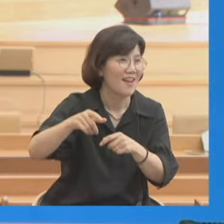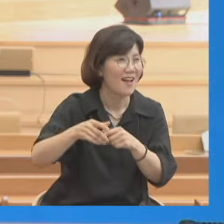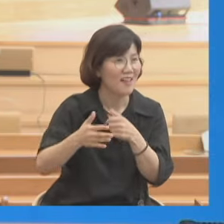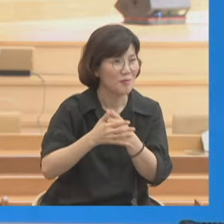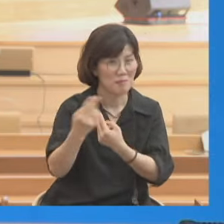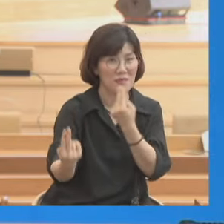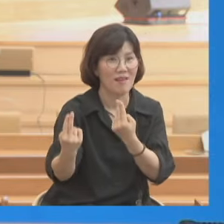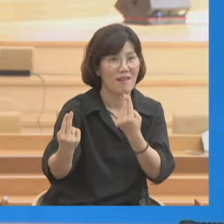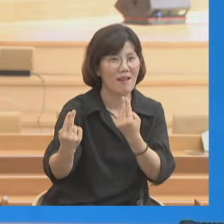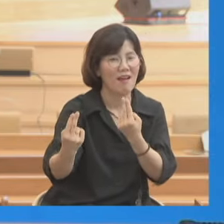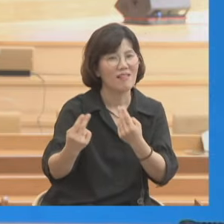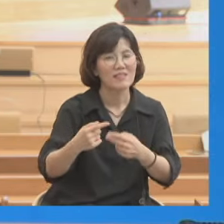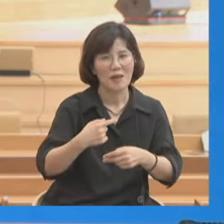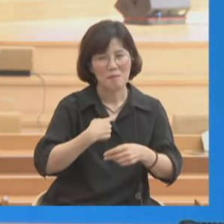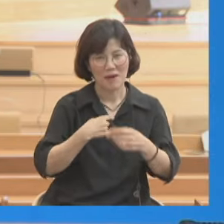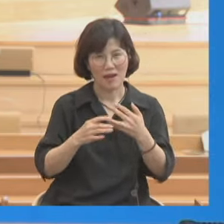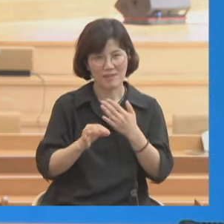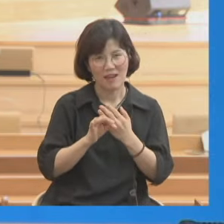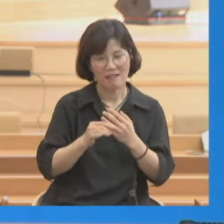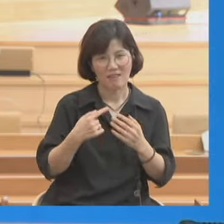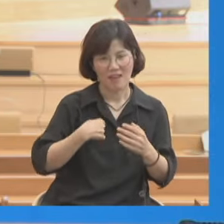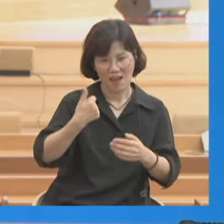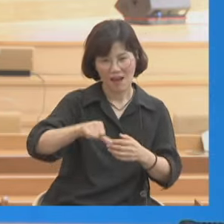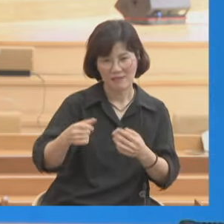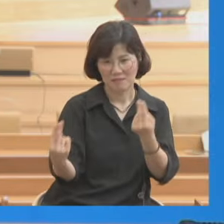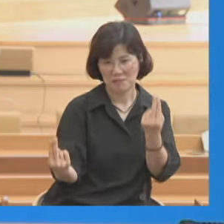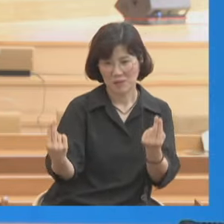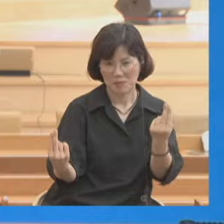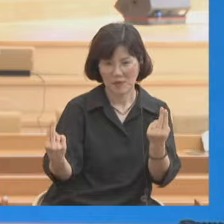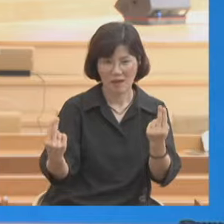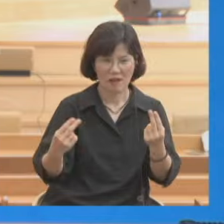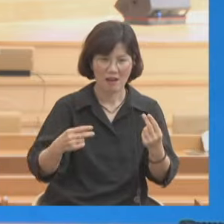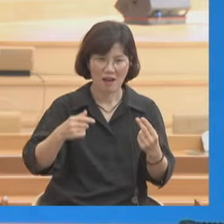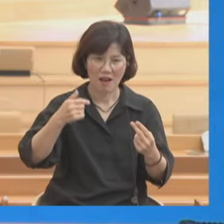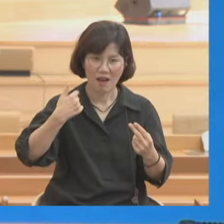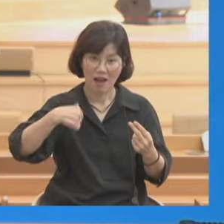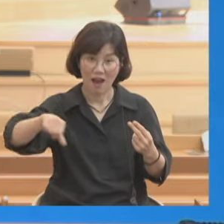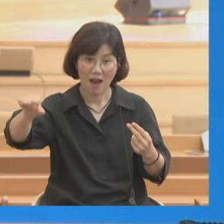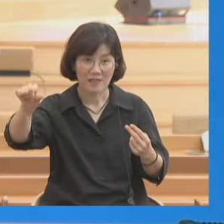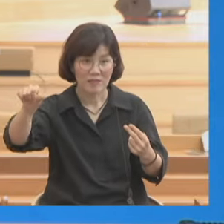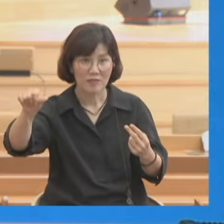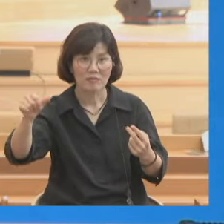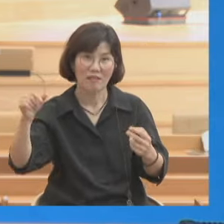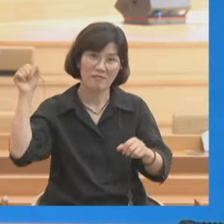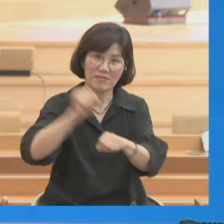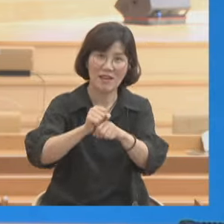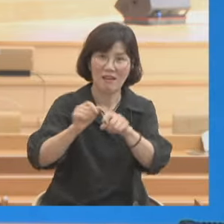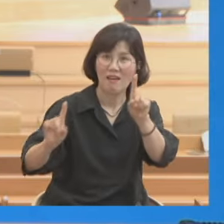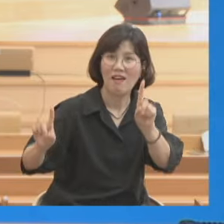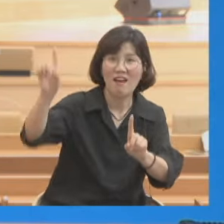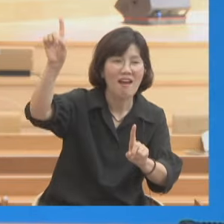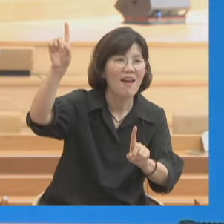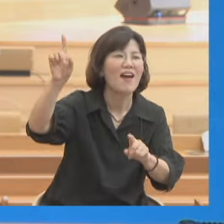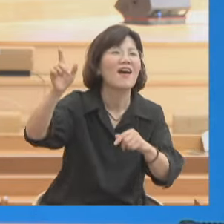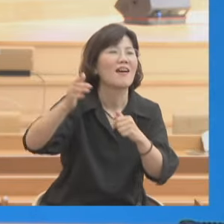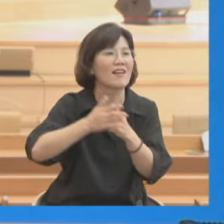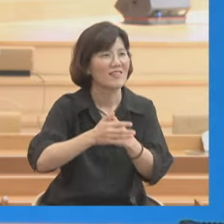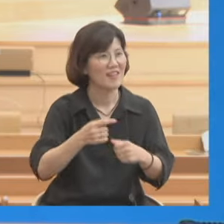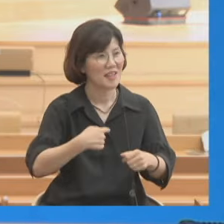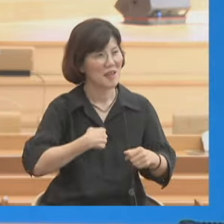이렇게 뭐랄까 비교하면서 자격지심으로 있는 게 아니라 슬퍼하는 대신에 방향을 바꿨어요.